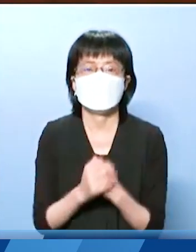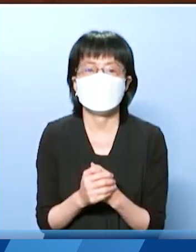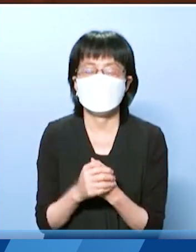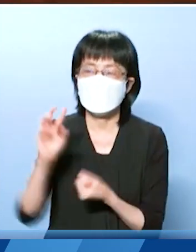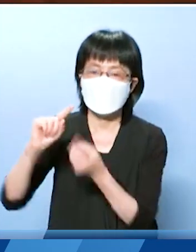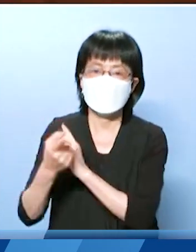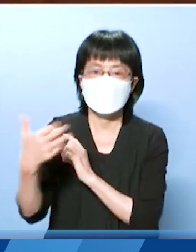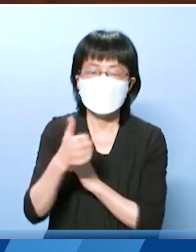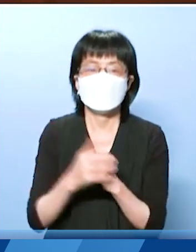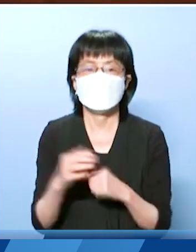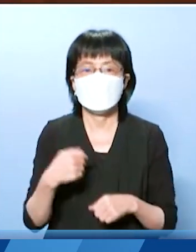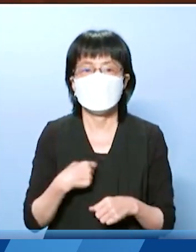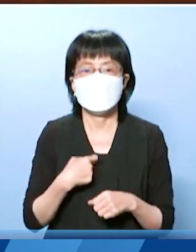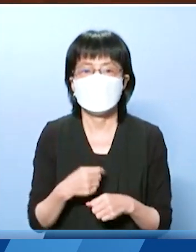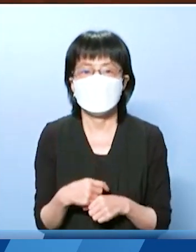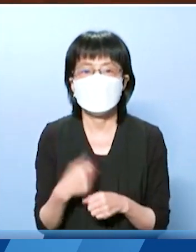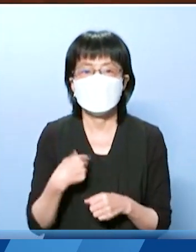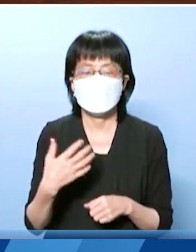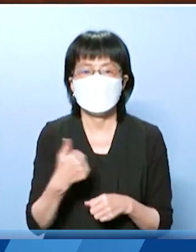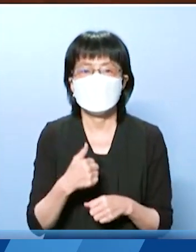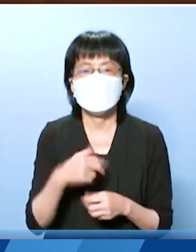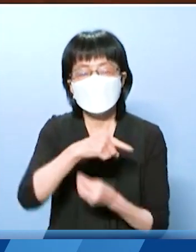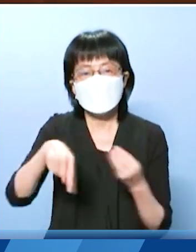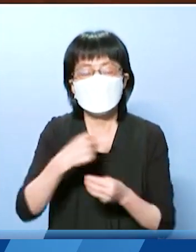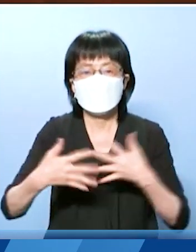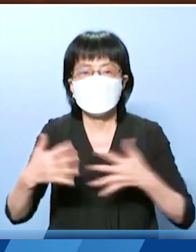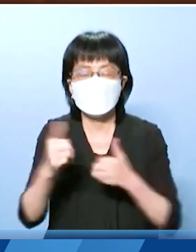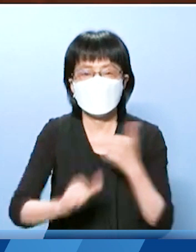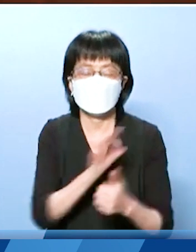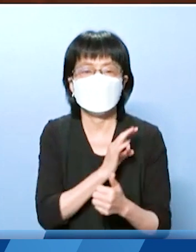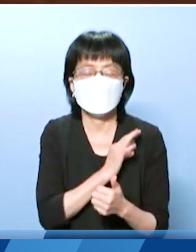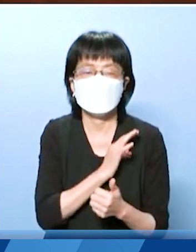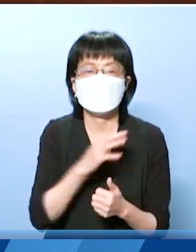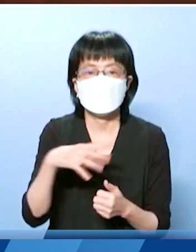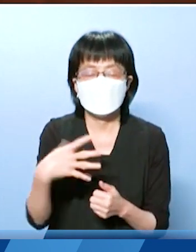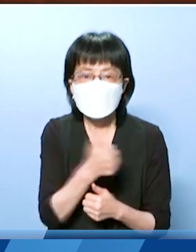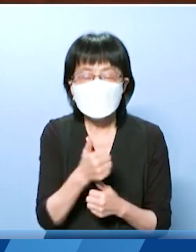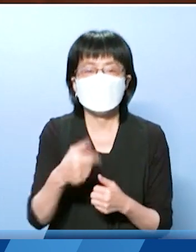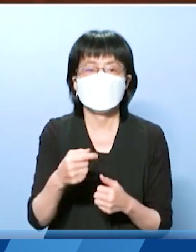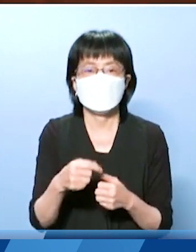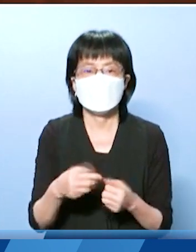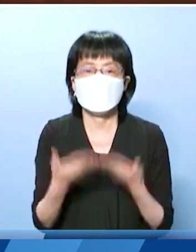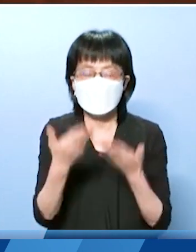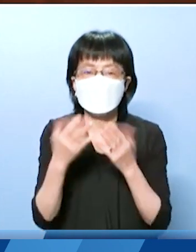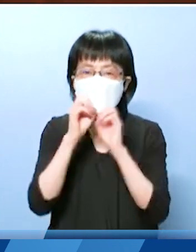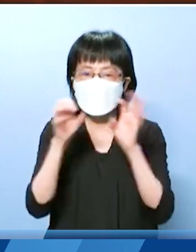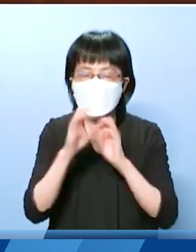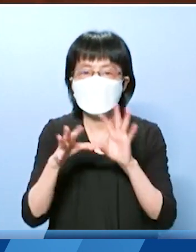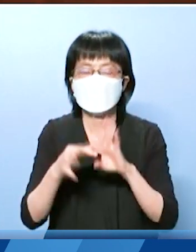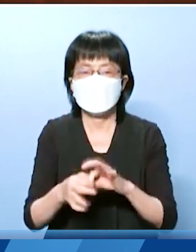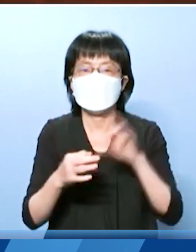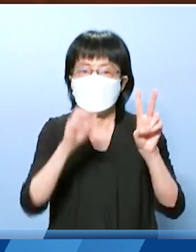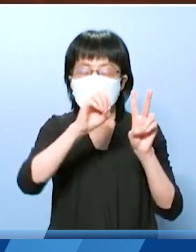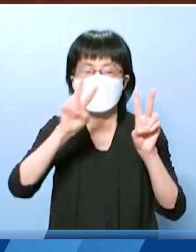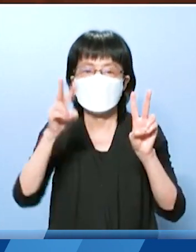代理主席，我謹以環境事務委員會主席的身份，提交事務委員會2022年會期的工作報告，並